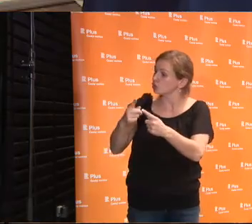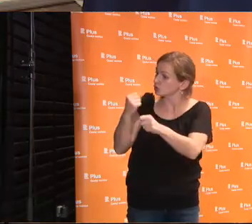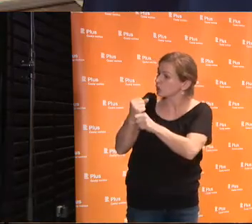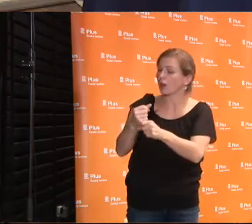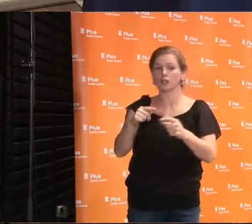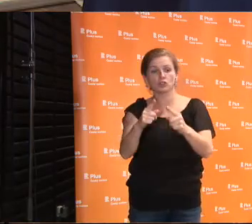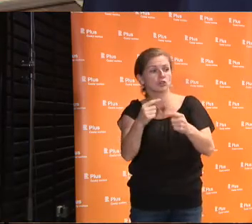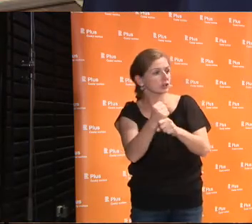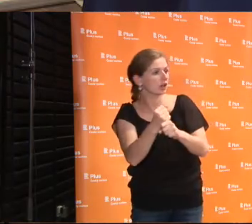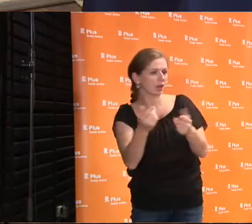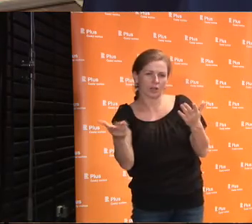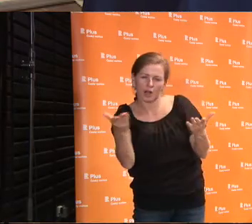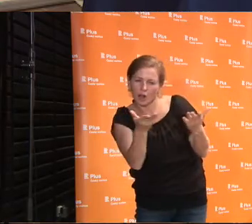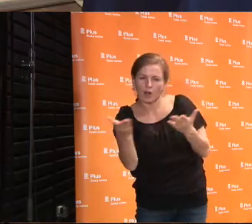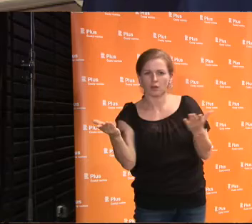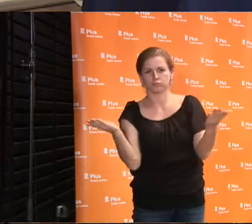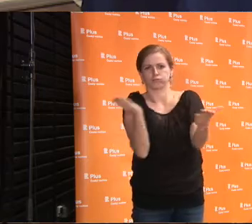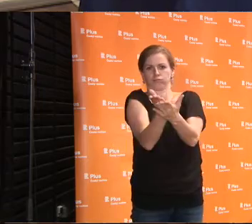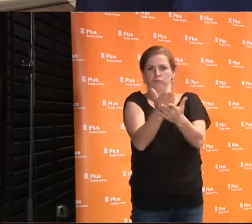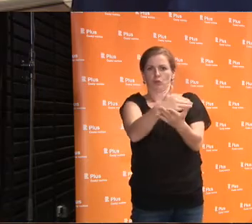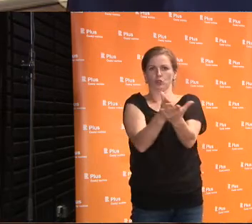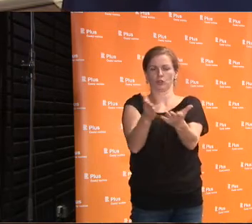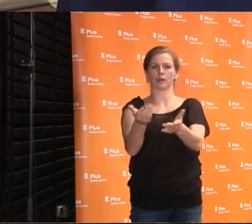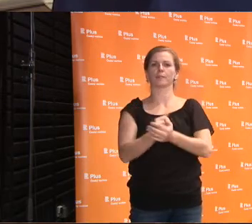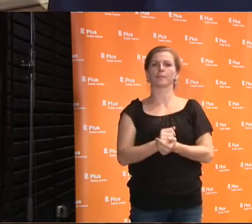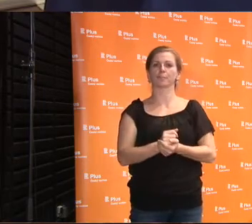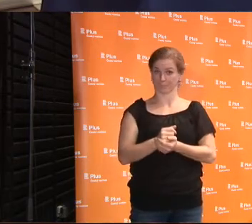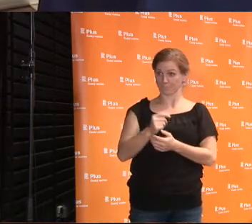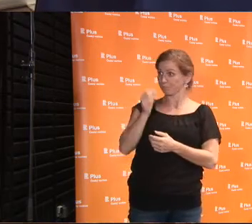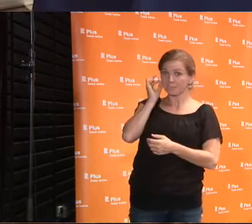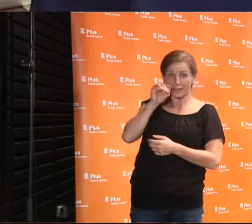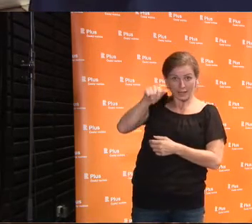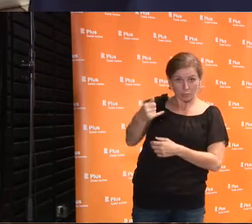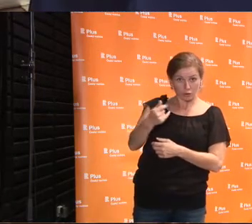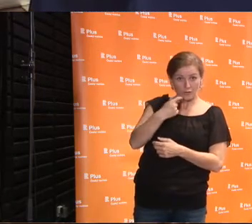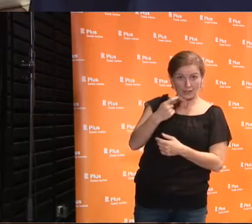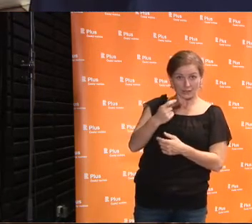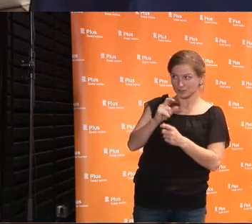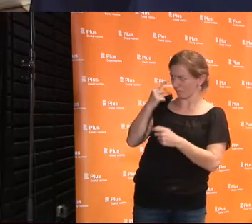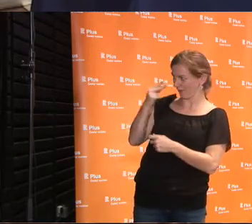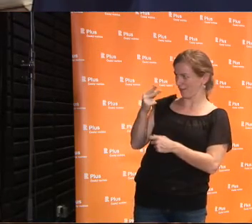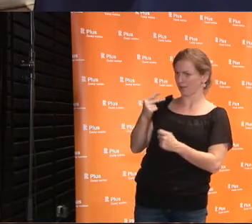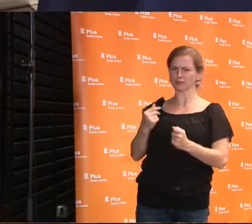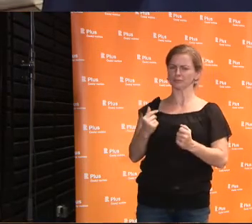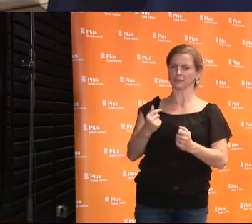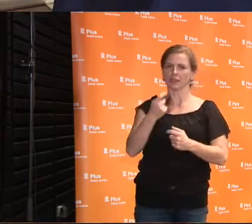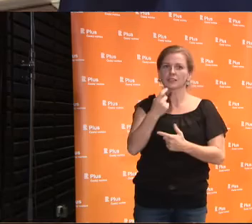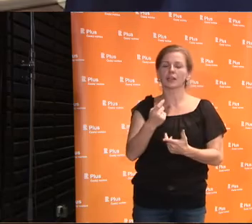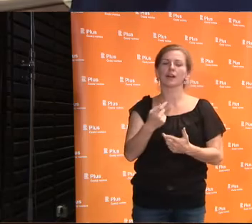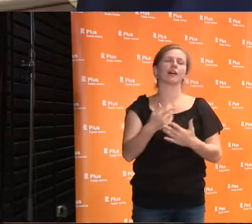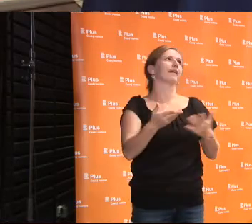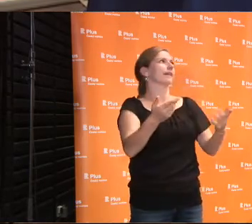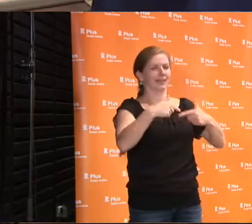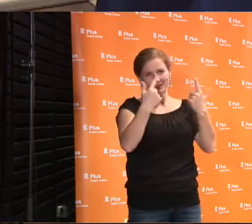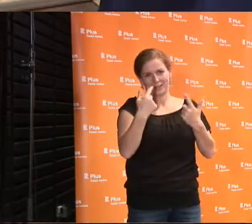akceptovaných činností. Říká Vladimír Špidla. Paní Jaburková, vy jste chtěla doplnit nebo reagovat? Soudím z vaší nonverbální komunikace možná chybně. Která je jasně čitelná,